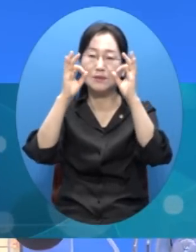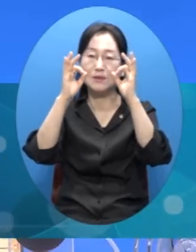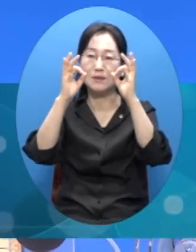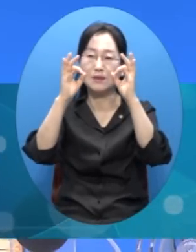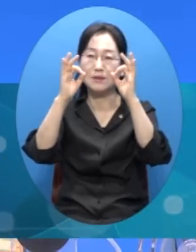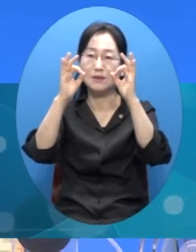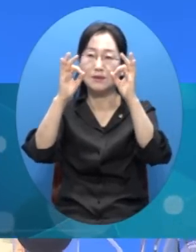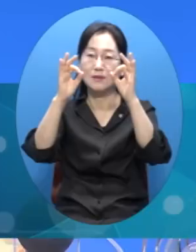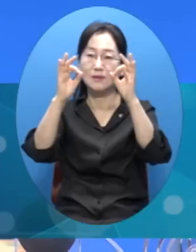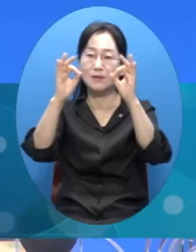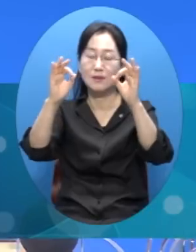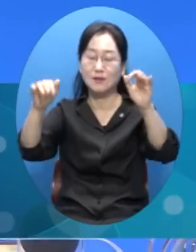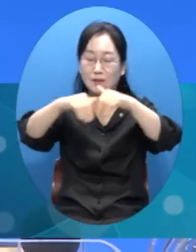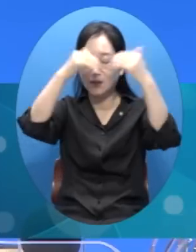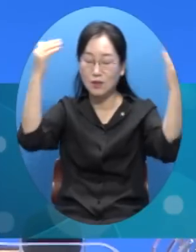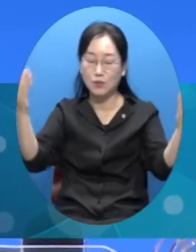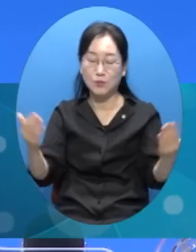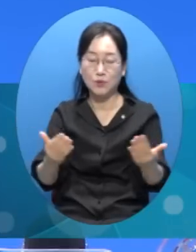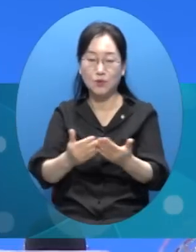바라보며